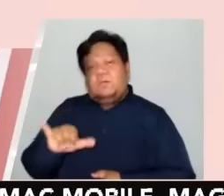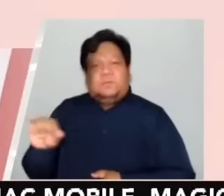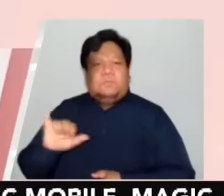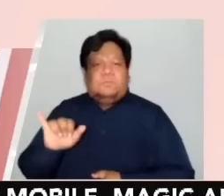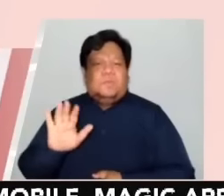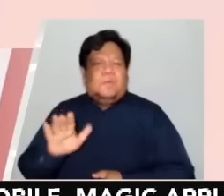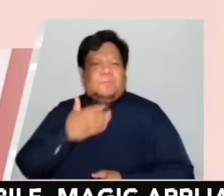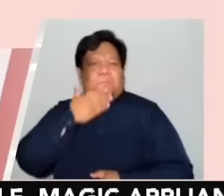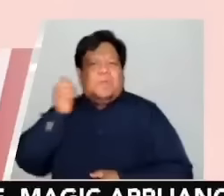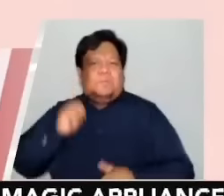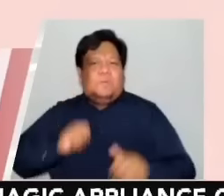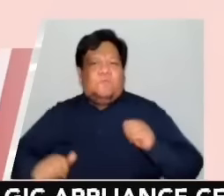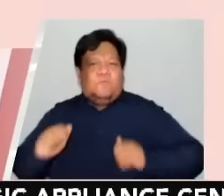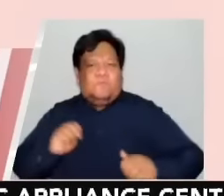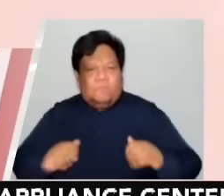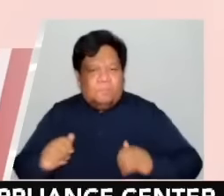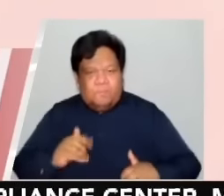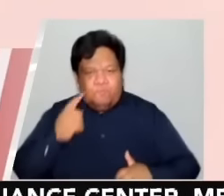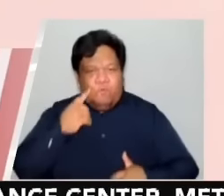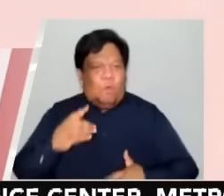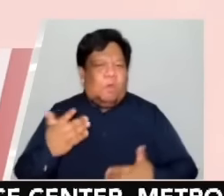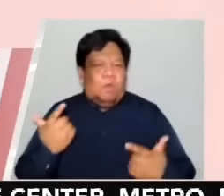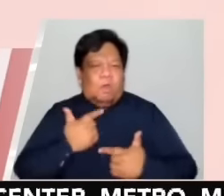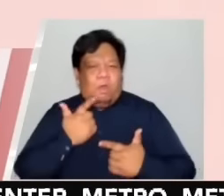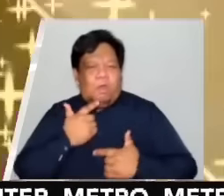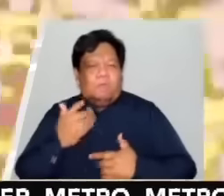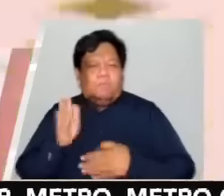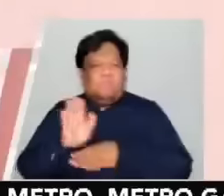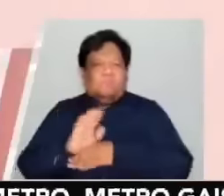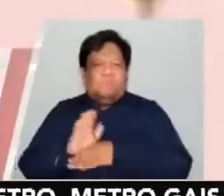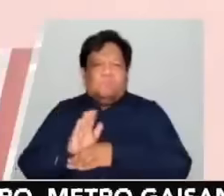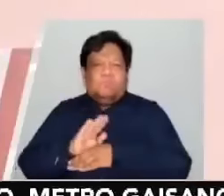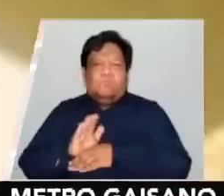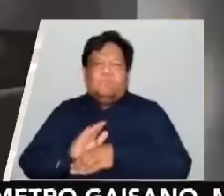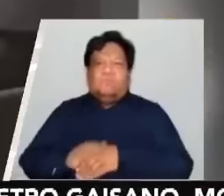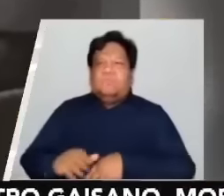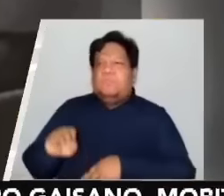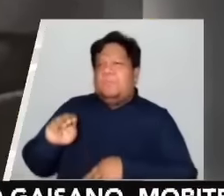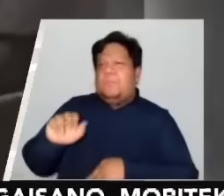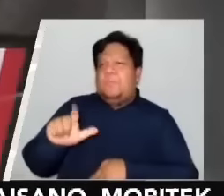award para sa pelikulang Maldita Sin Maldives.